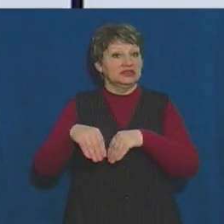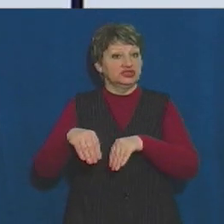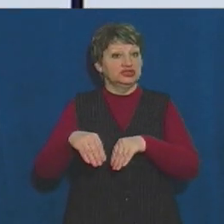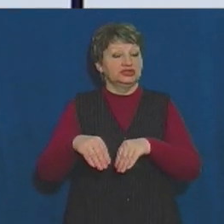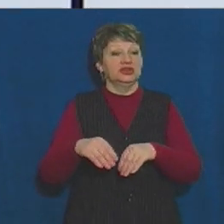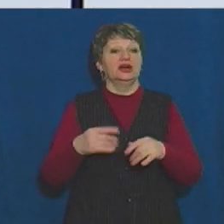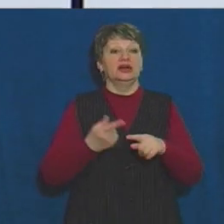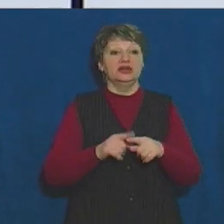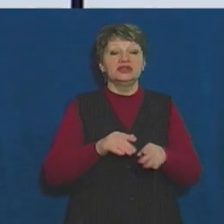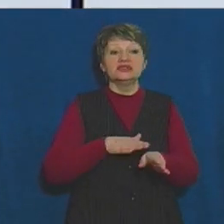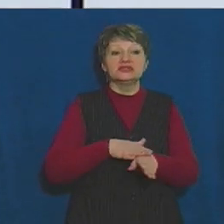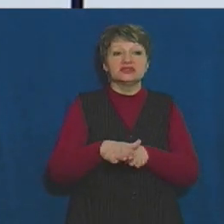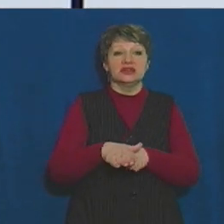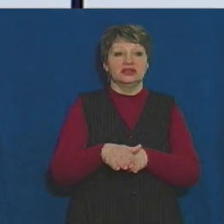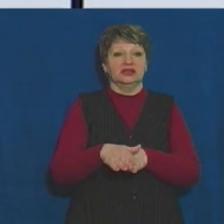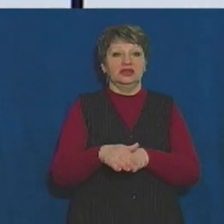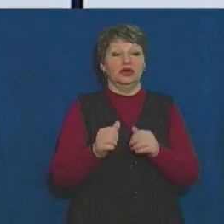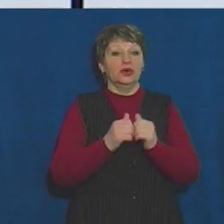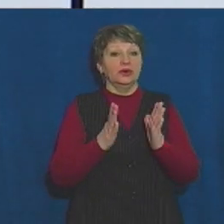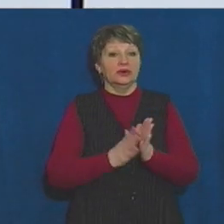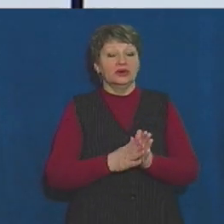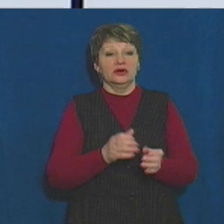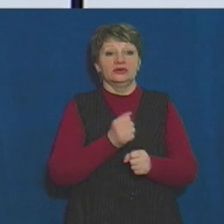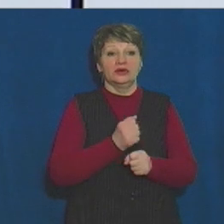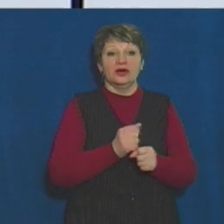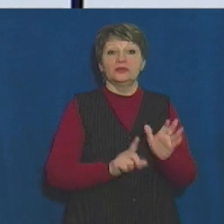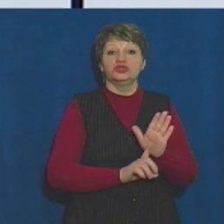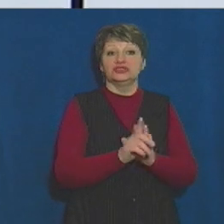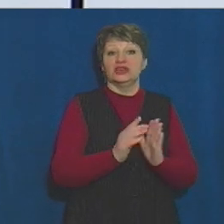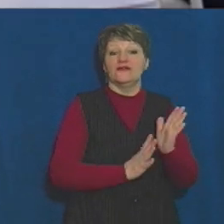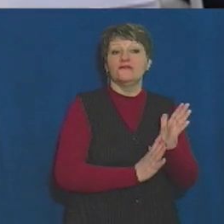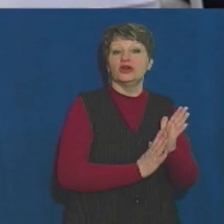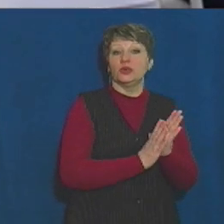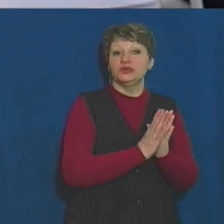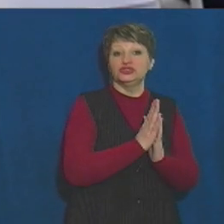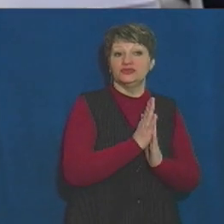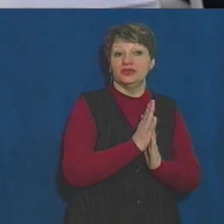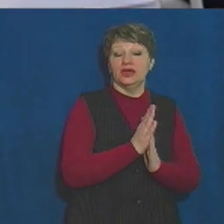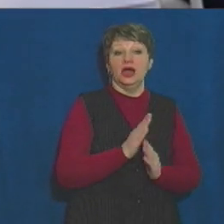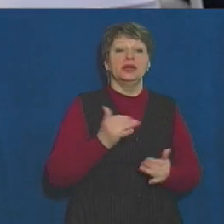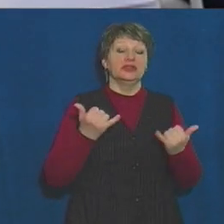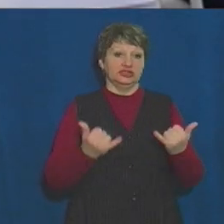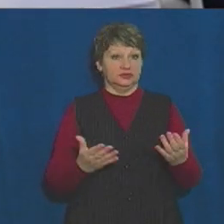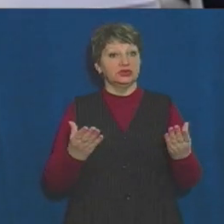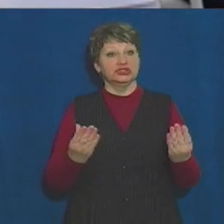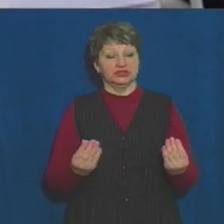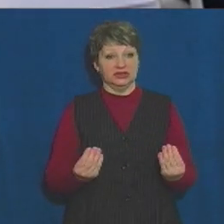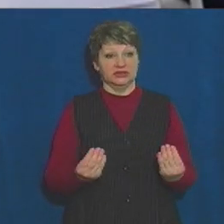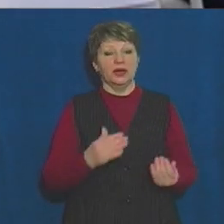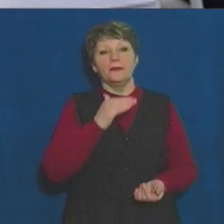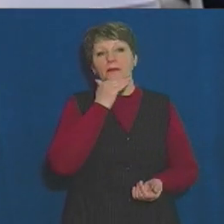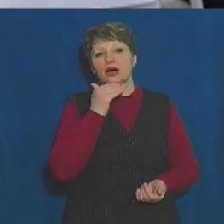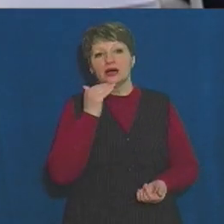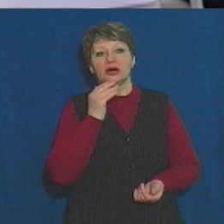цілий комплекс робіт. І ці всі роботи, вони починаються з вирощування лісових культур. Тобто на сьогоднішній день вже багато хто,